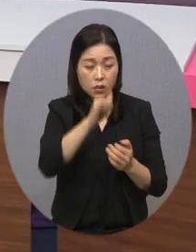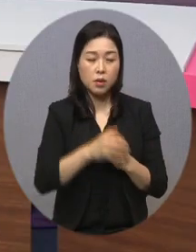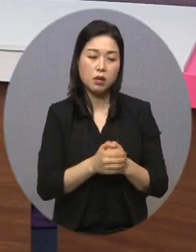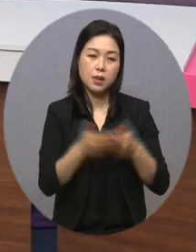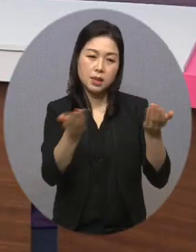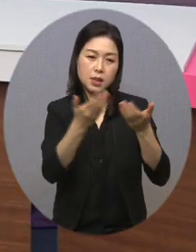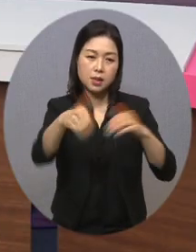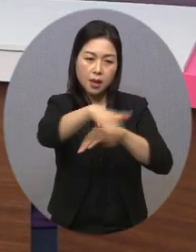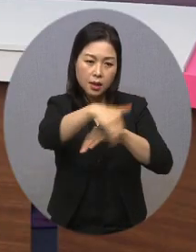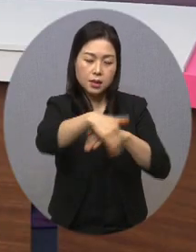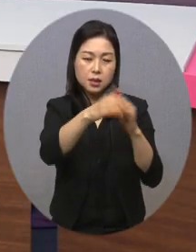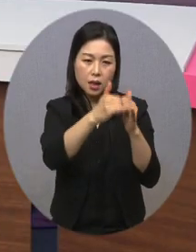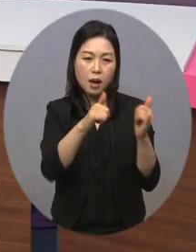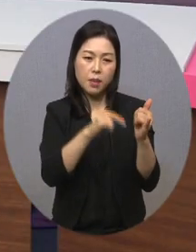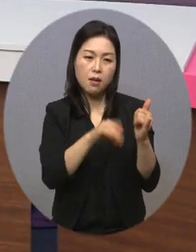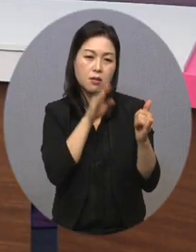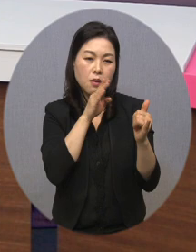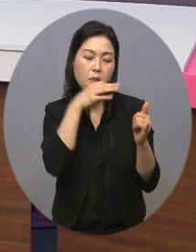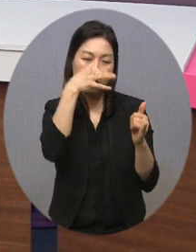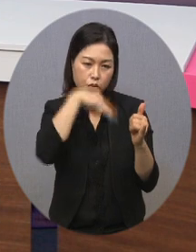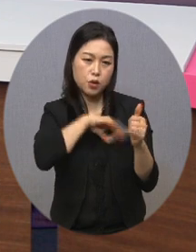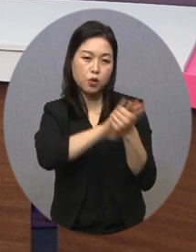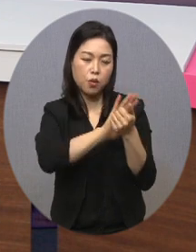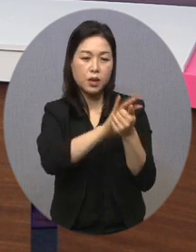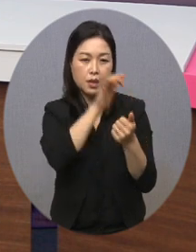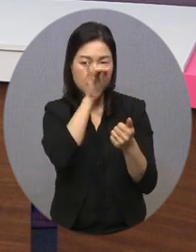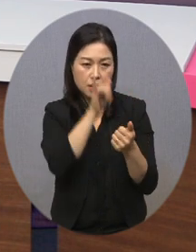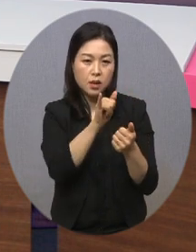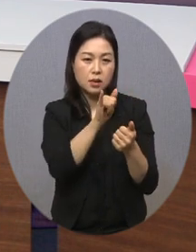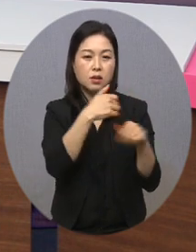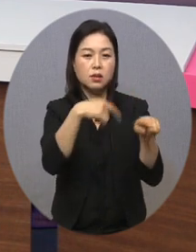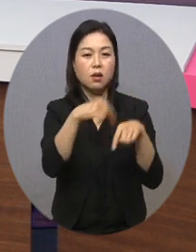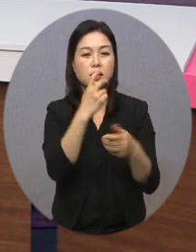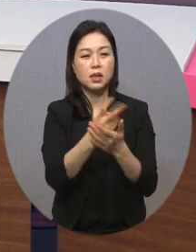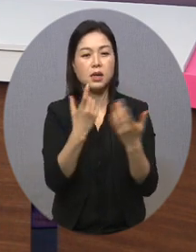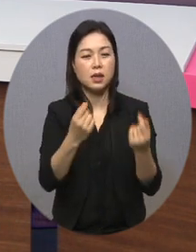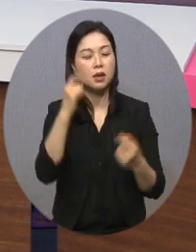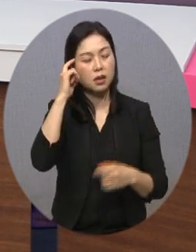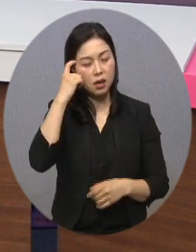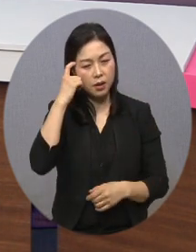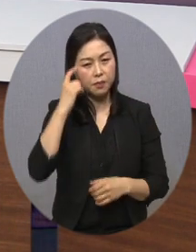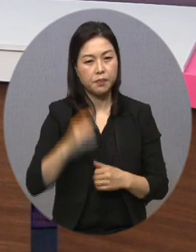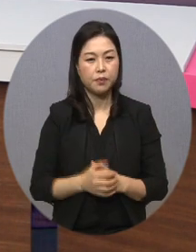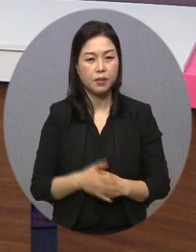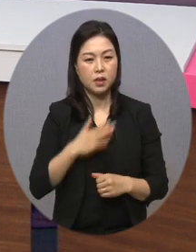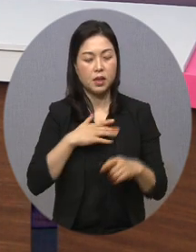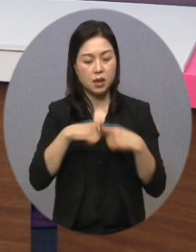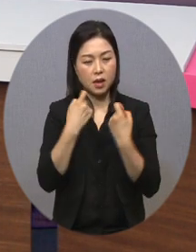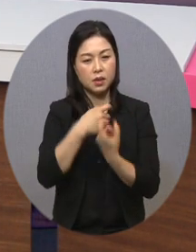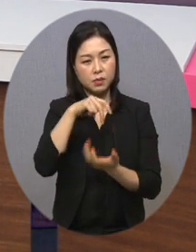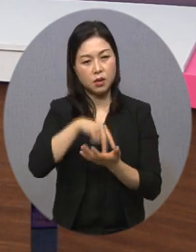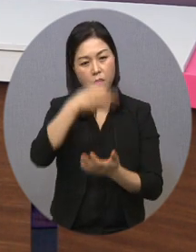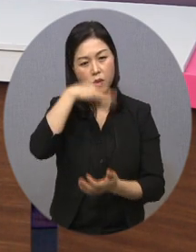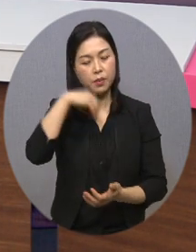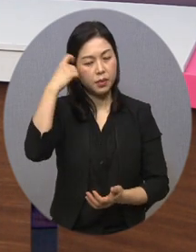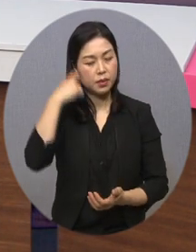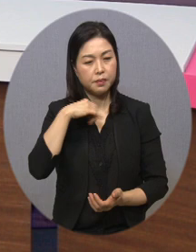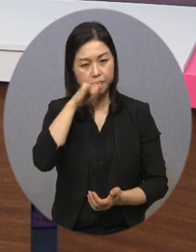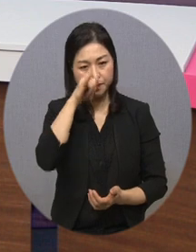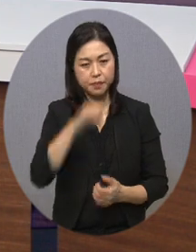실질적으로 도움이 되는 그런 실용적인 정책이 아닌가 싶어서 저 개인적으로는 굉장히 보람으로 느끼고